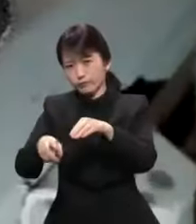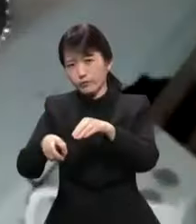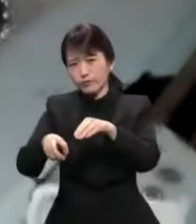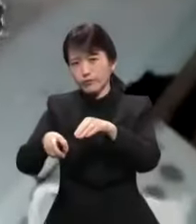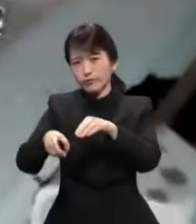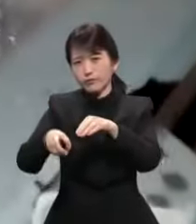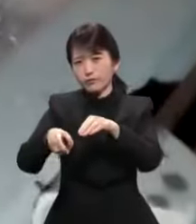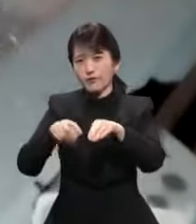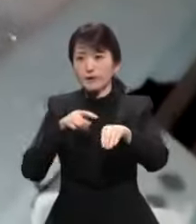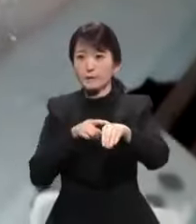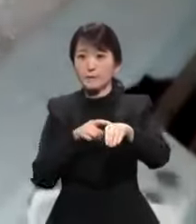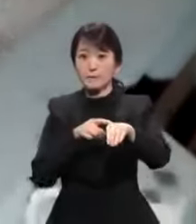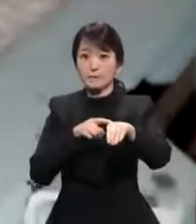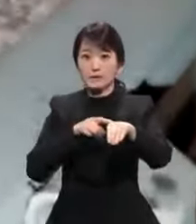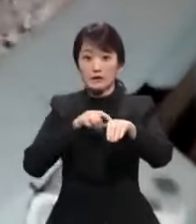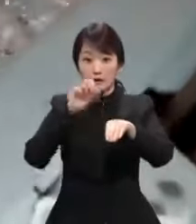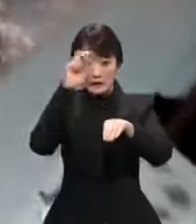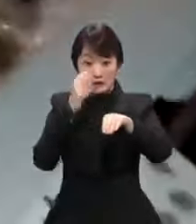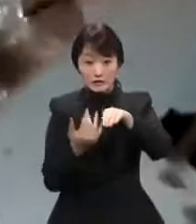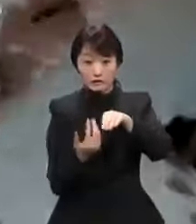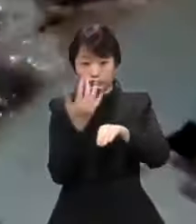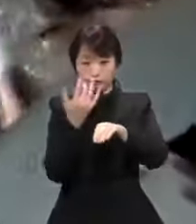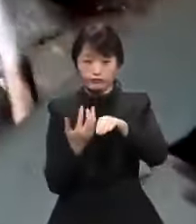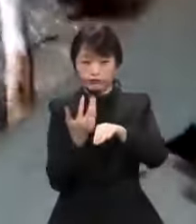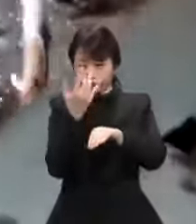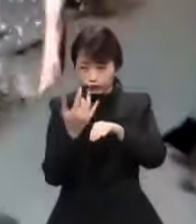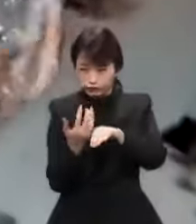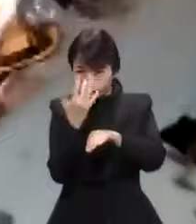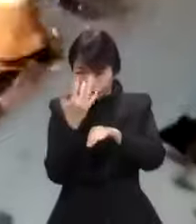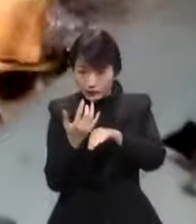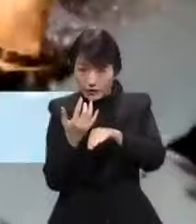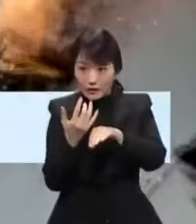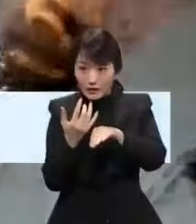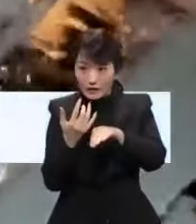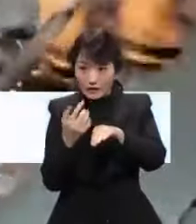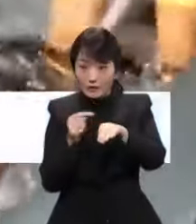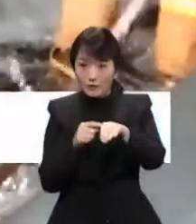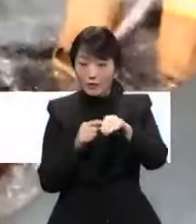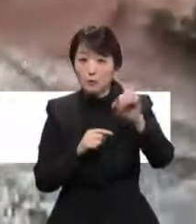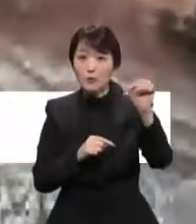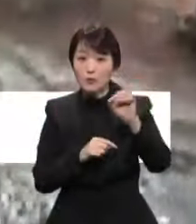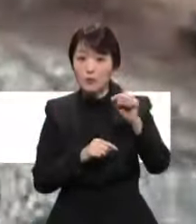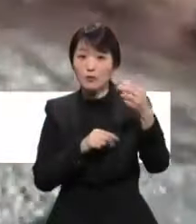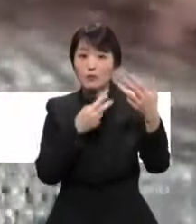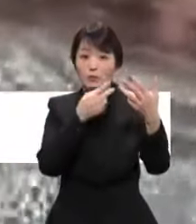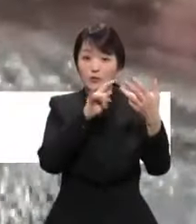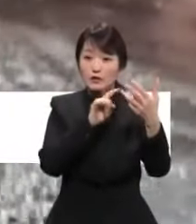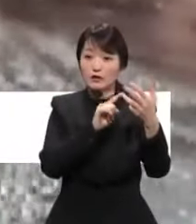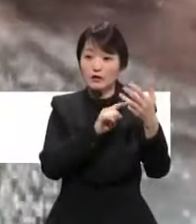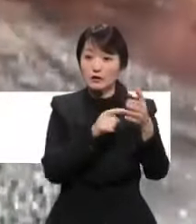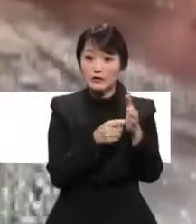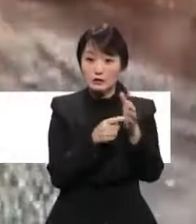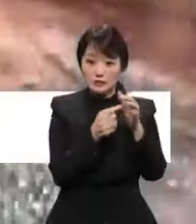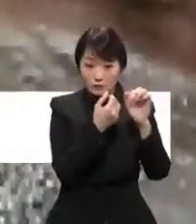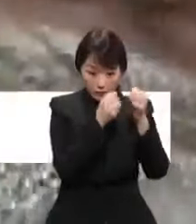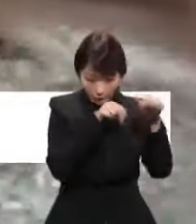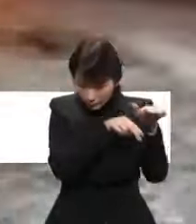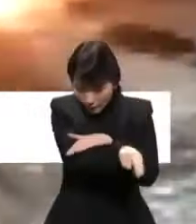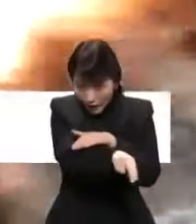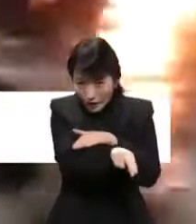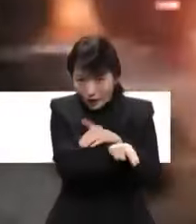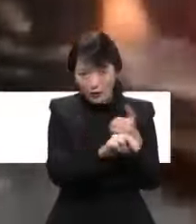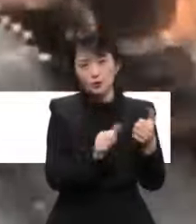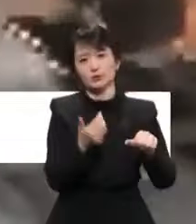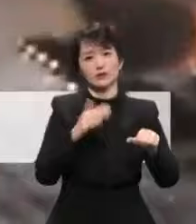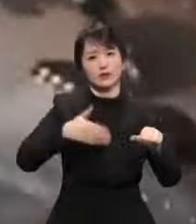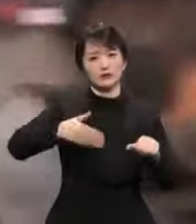직후 승용차는 갑자기 불길에 휩싸였습니다. 다행히 승용차 운전자 80대 A씨는 급히 대피해 인명피해로